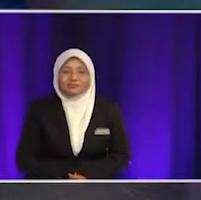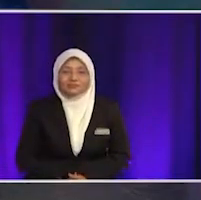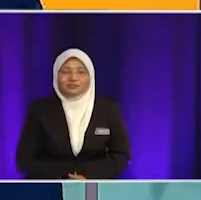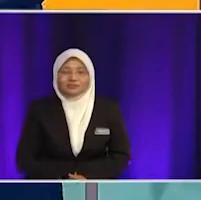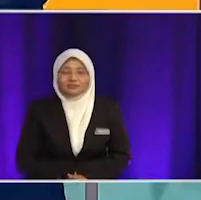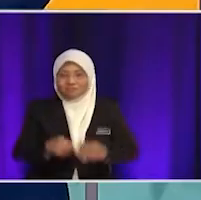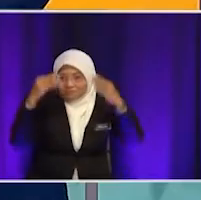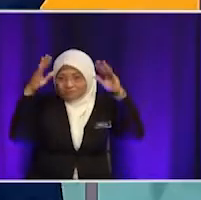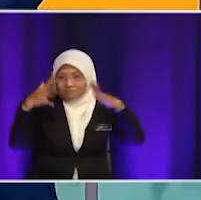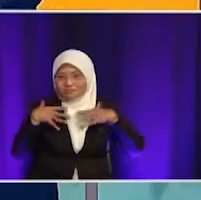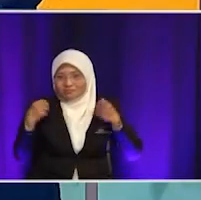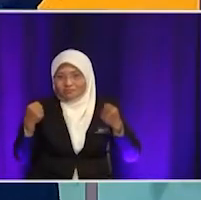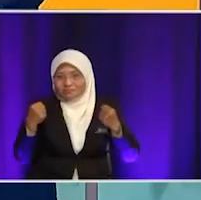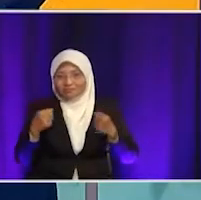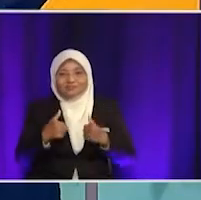alhamdulillah